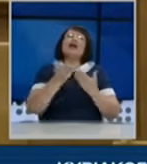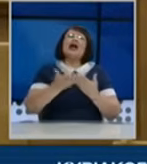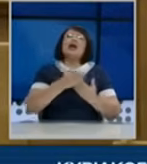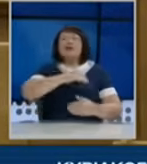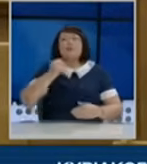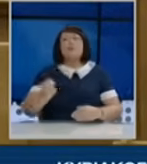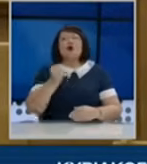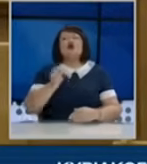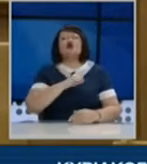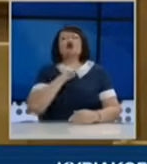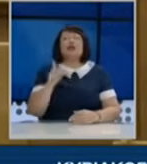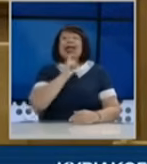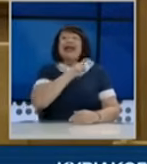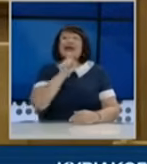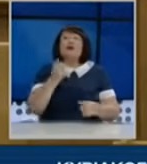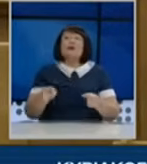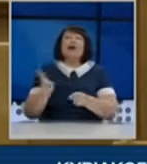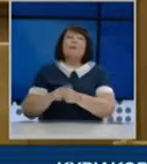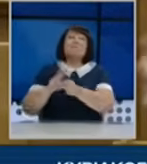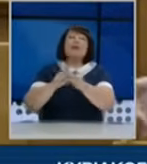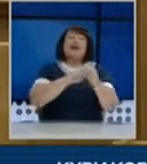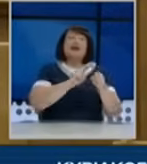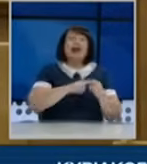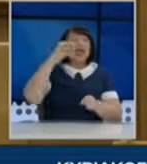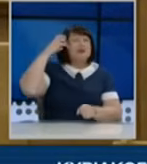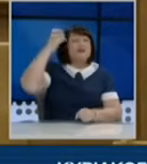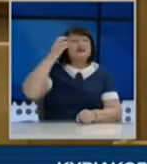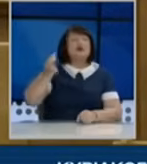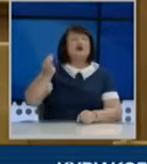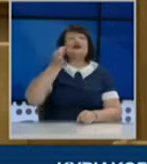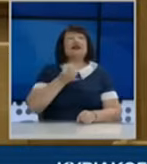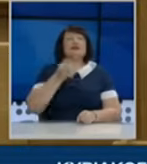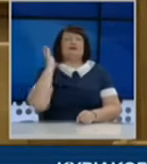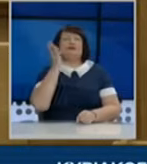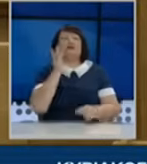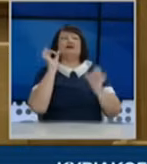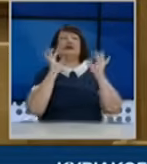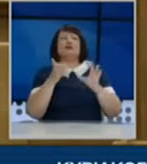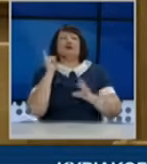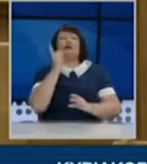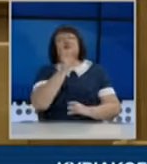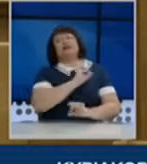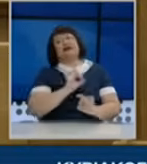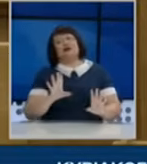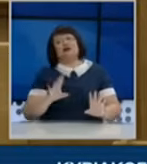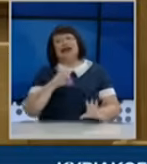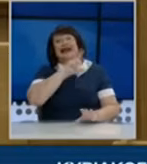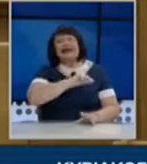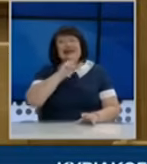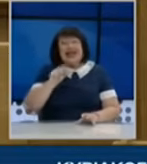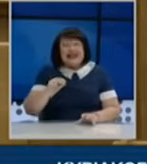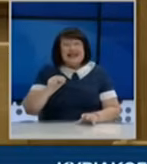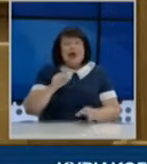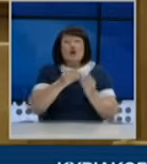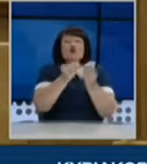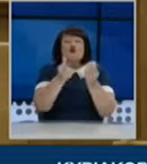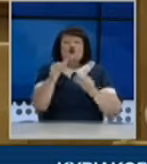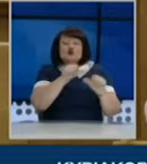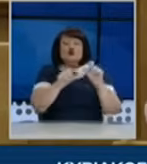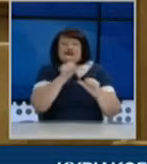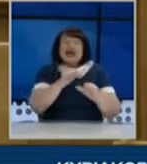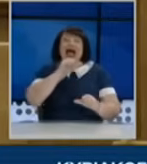άνθρωποι πέθαναν, αλλά κανείς από τους επιστήμονες δεν πλήρωσε την ύφη. Τα ίδια γίνονται και με την ασπαρτάμη τώρα. Κάθε μέρα, και αφού είστε